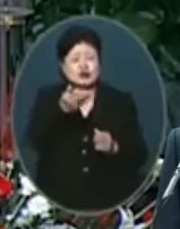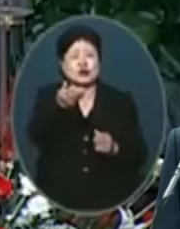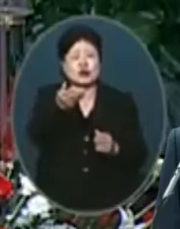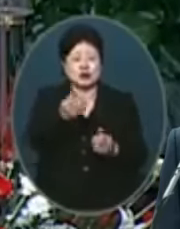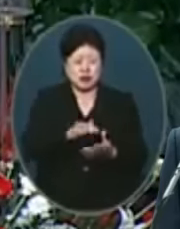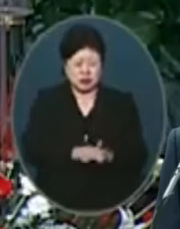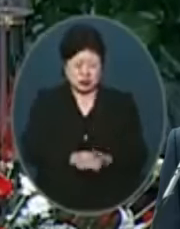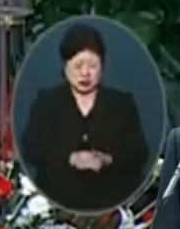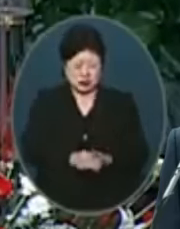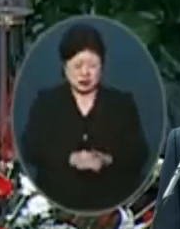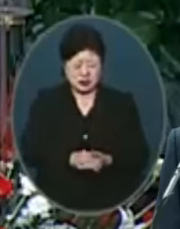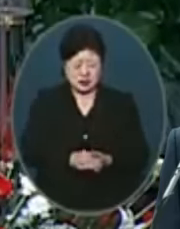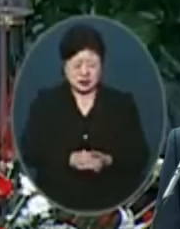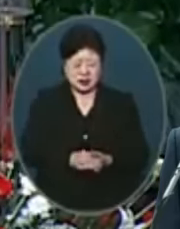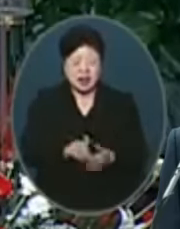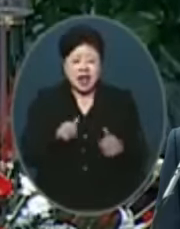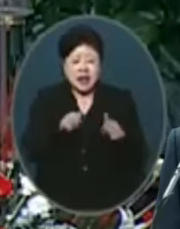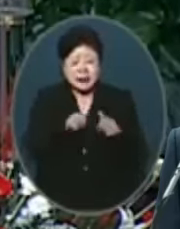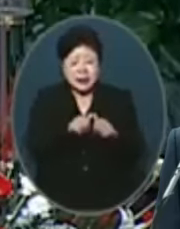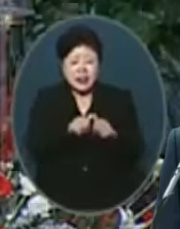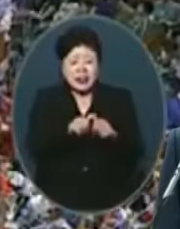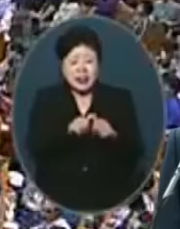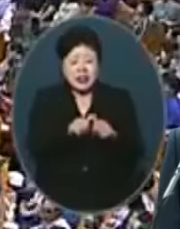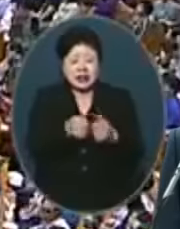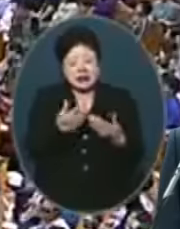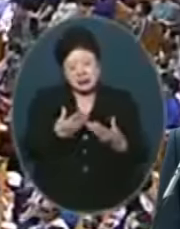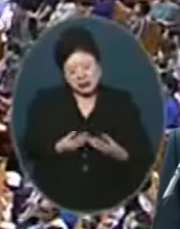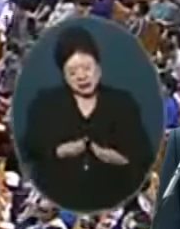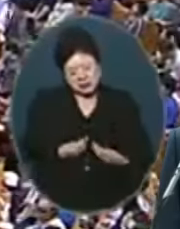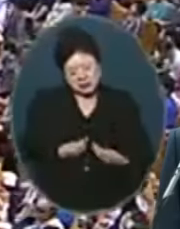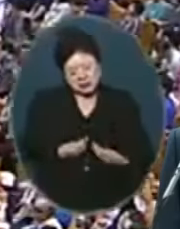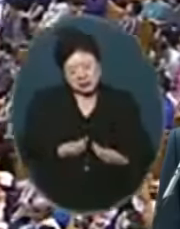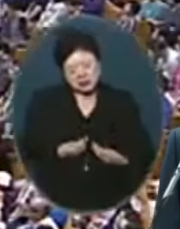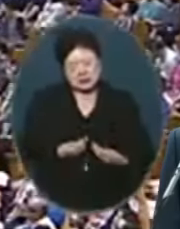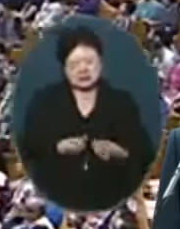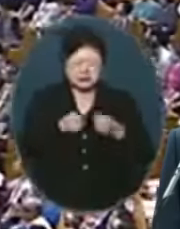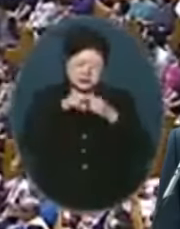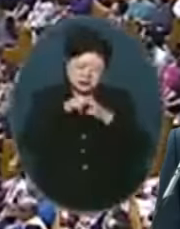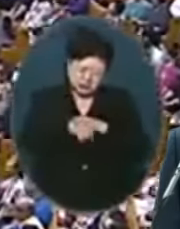전달하니 함께 다 좌절할 수밖에 없는 것입니다.